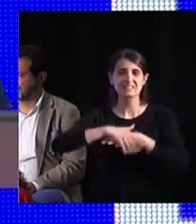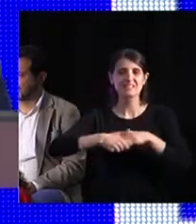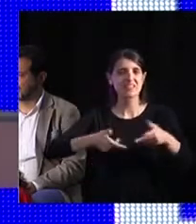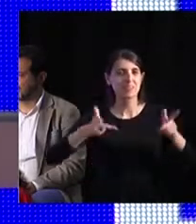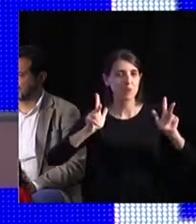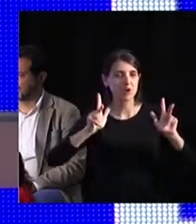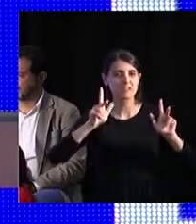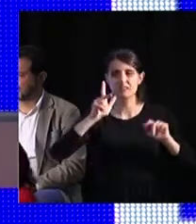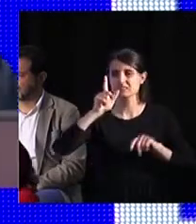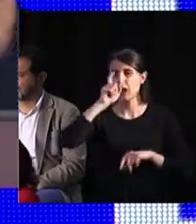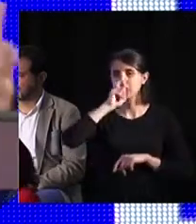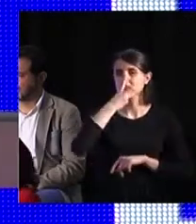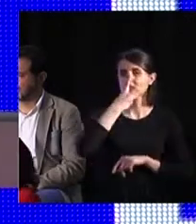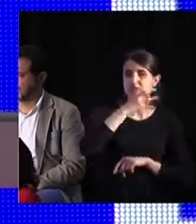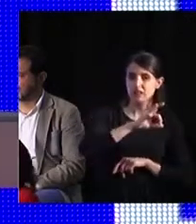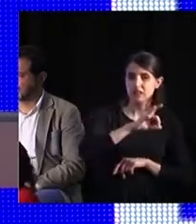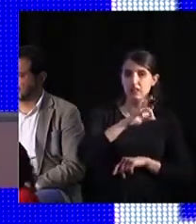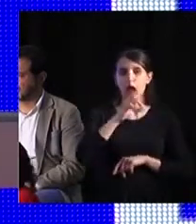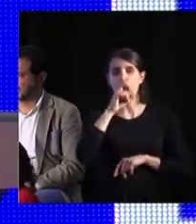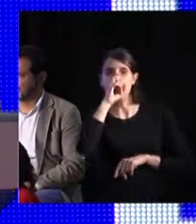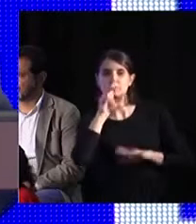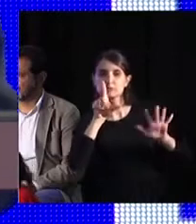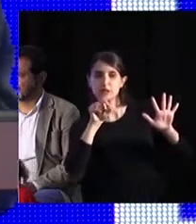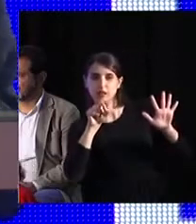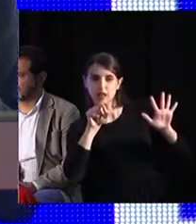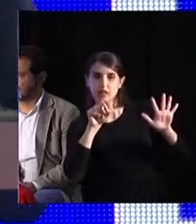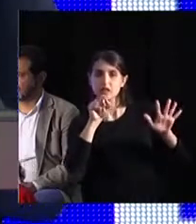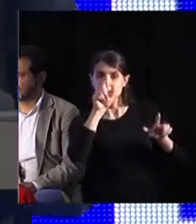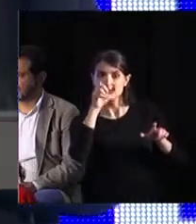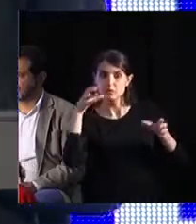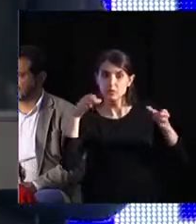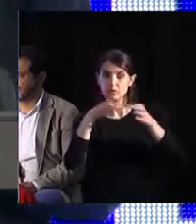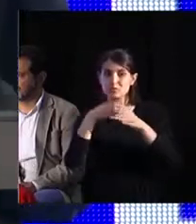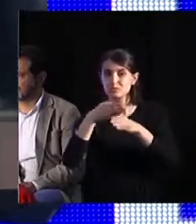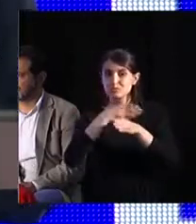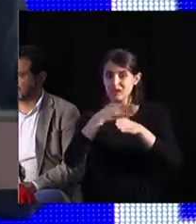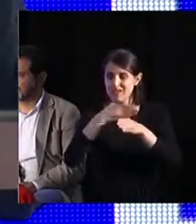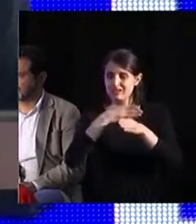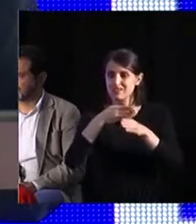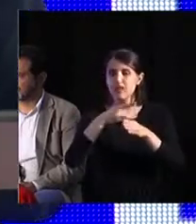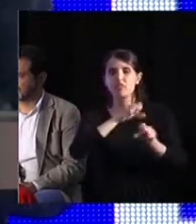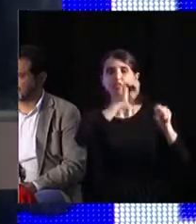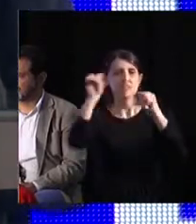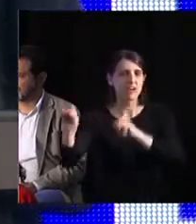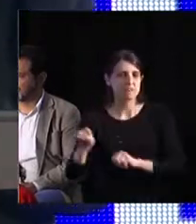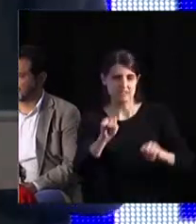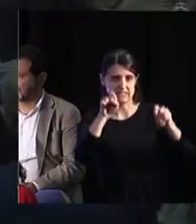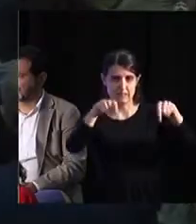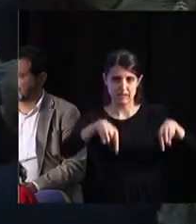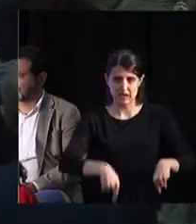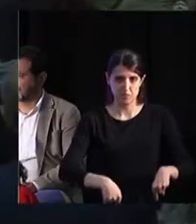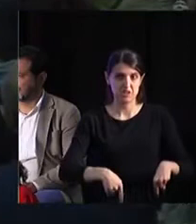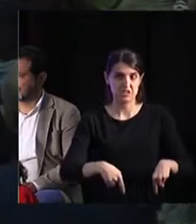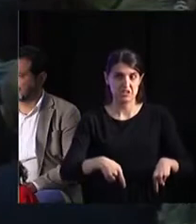anys 30, dels anys 70, Gabriel Alomar, tota aquella gent que defensava el que avui creiem que